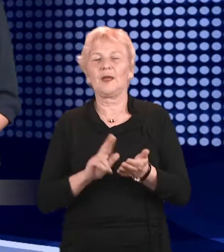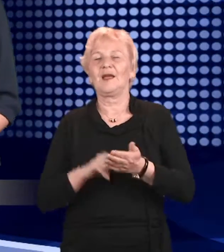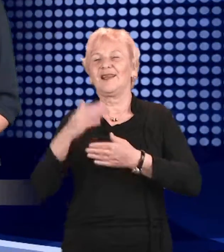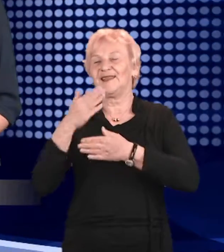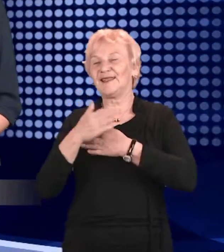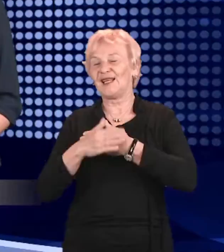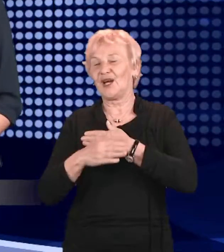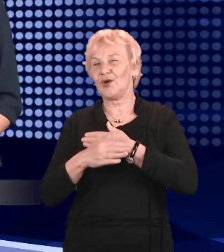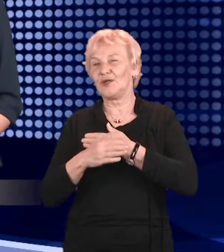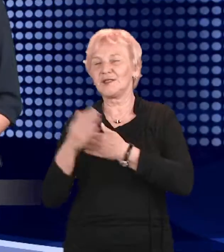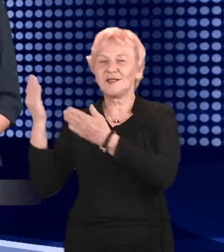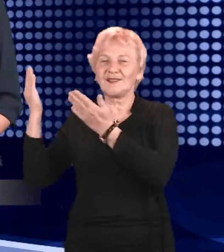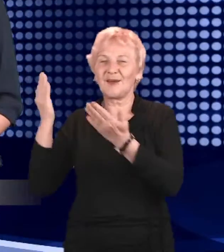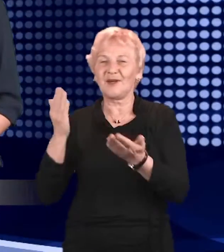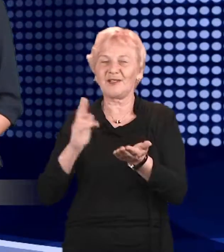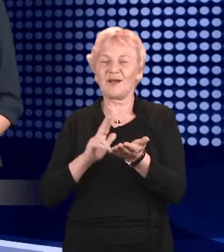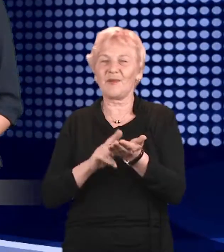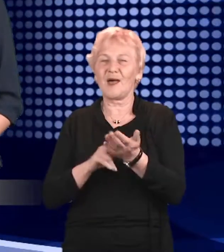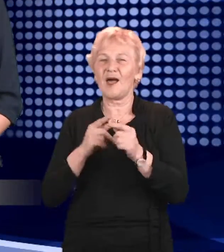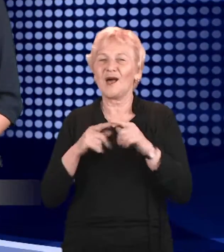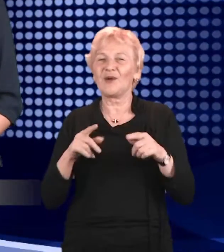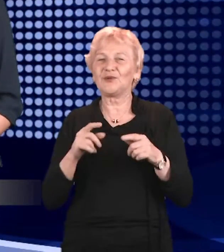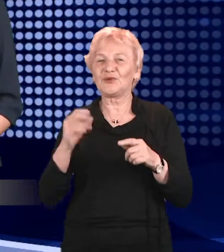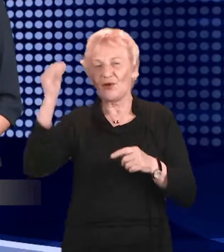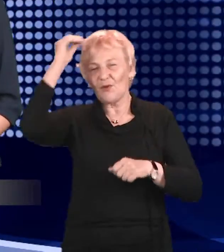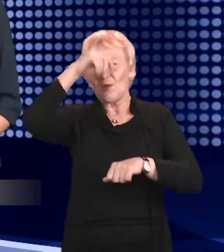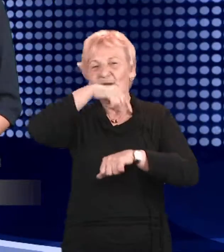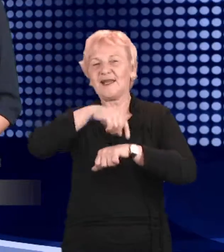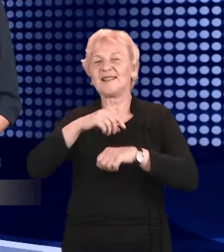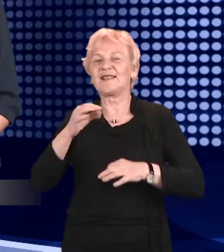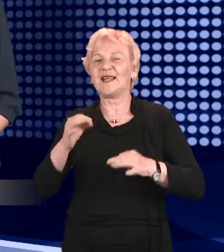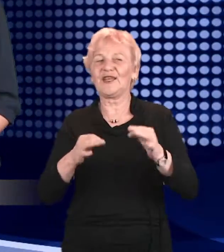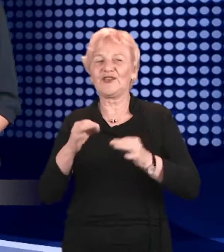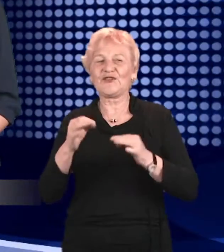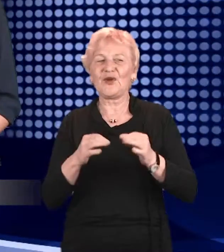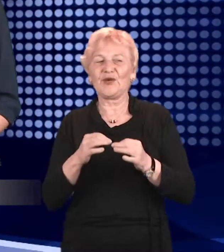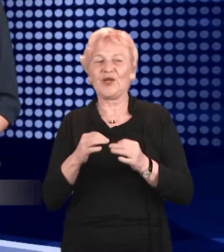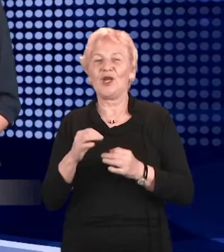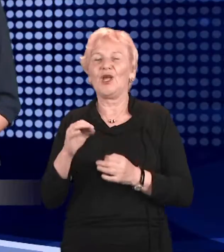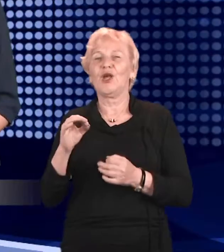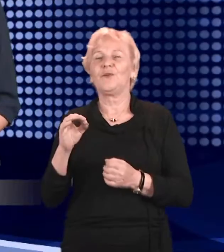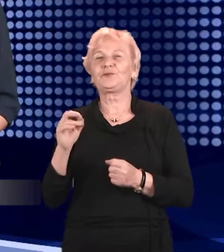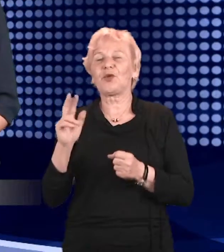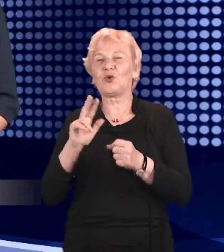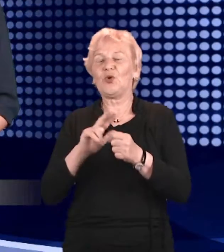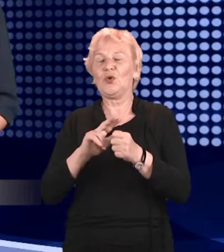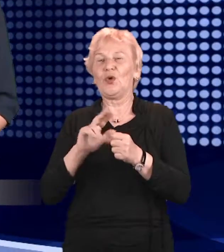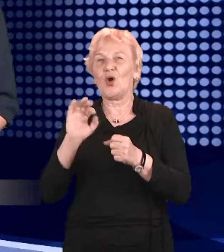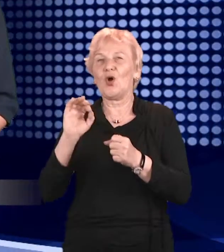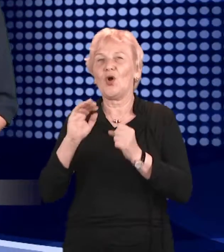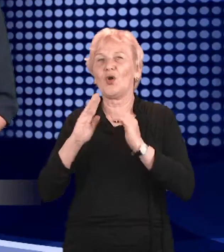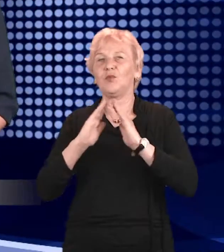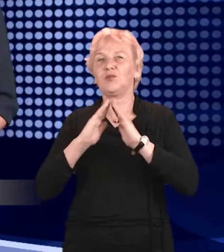Na koniec zapraszam Państwa na krótką lekcję historii. Dziś opowiemy o budynku, który mimo że wpisany jest w świadomość Raciborzan,